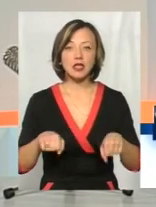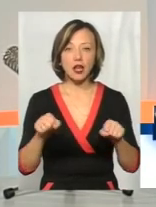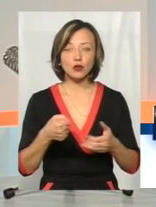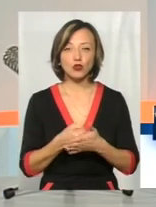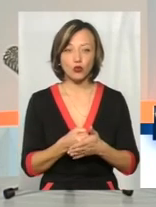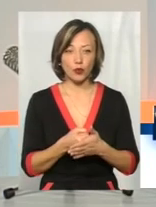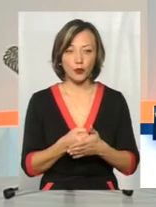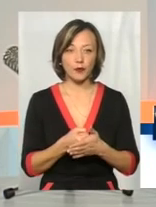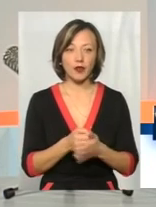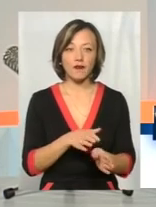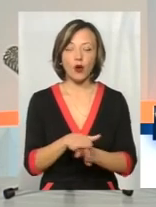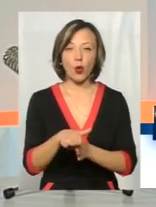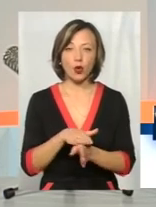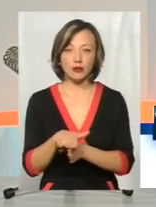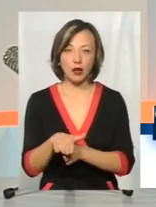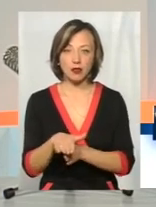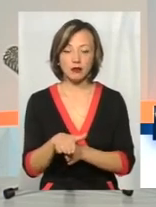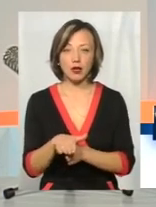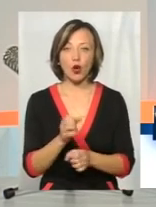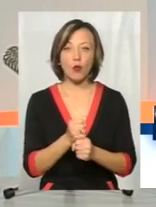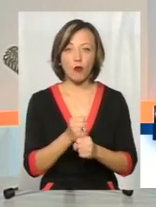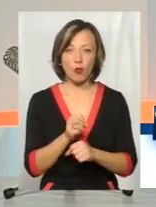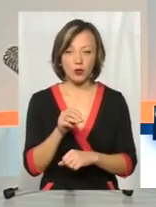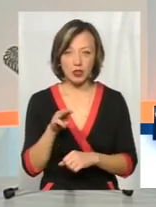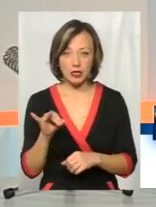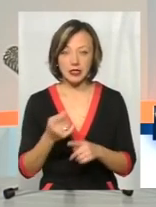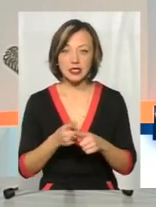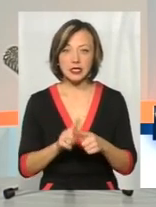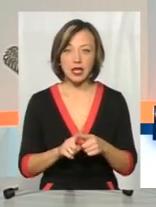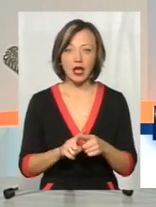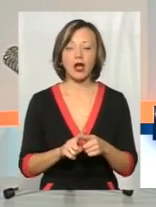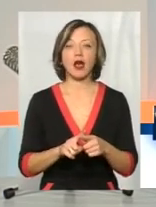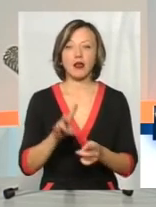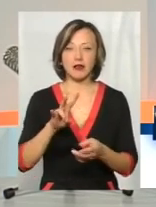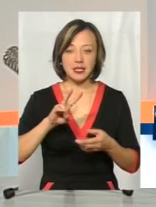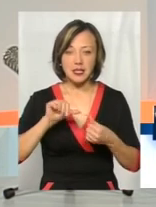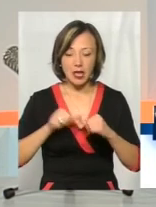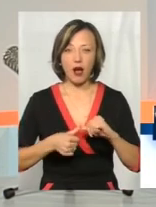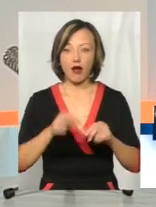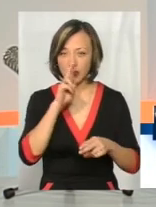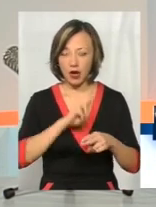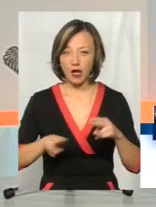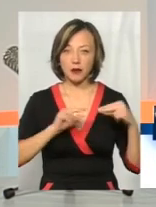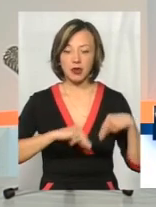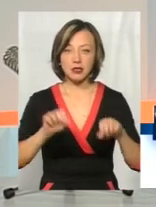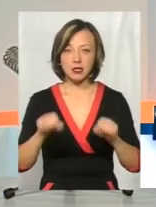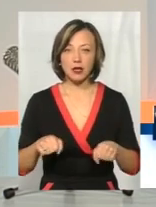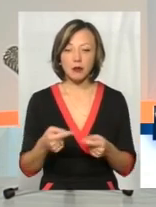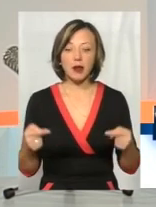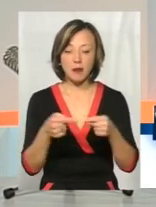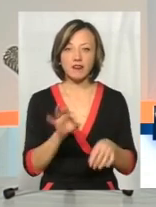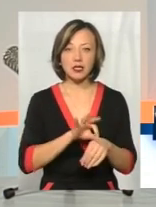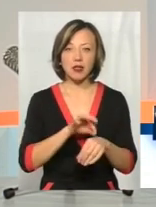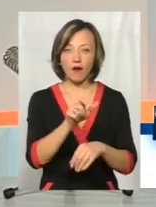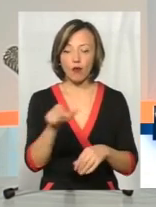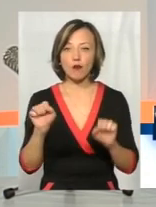до виконання роботи, це стійка втрата працездатності. Тобто при певних